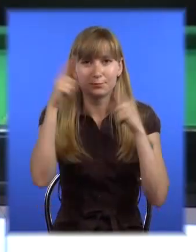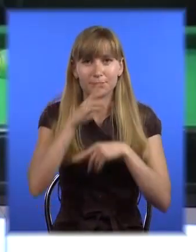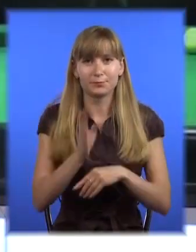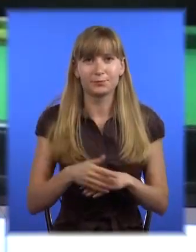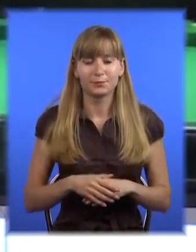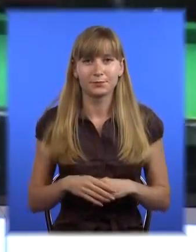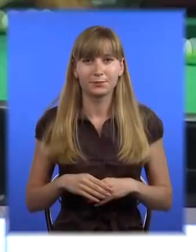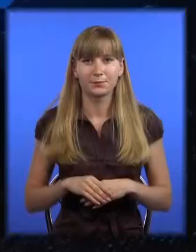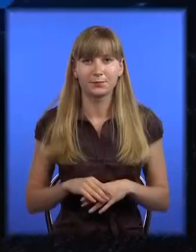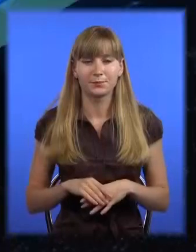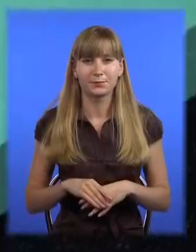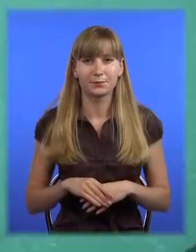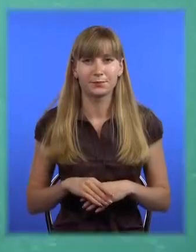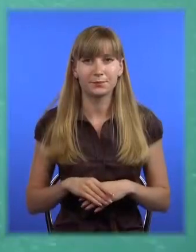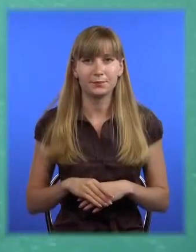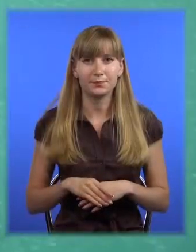Ганзенко.